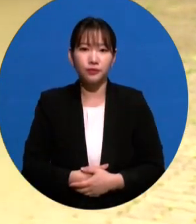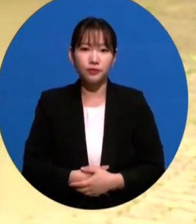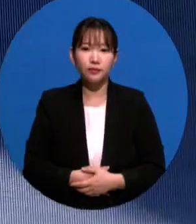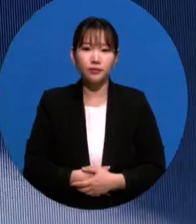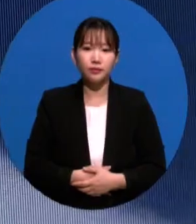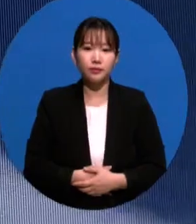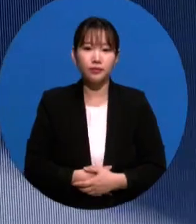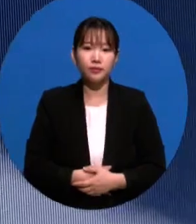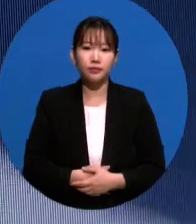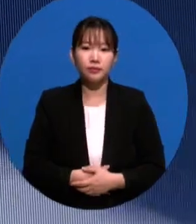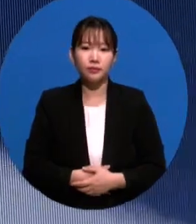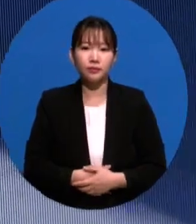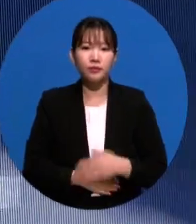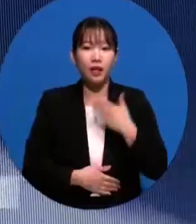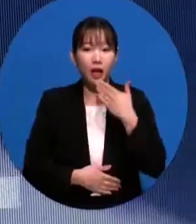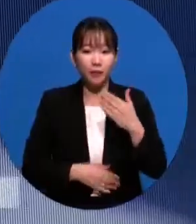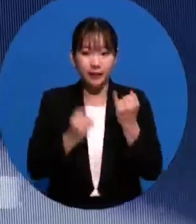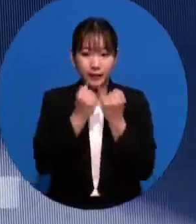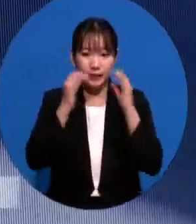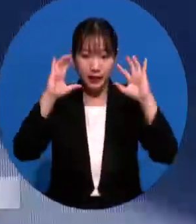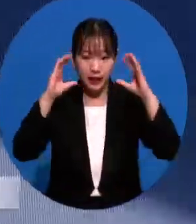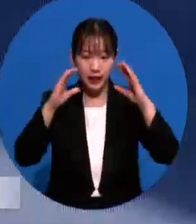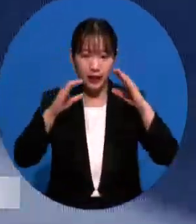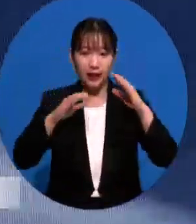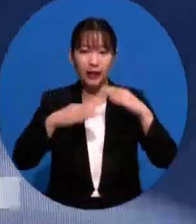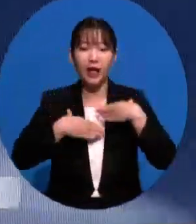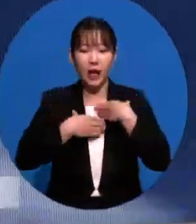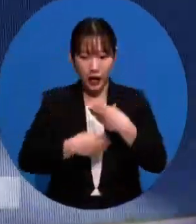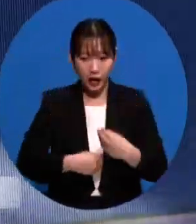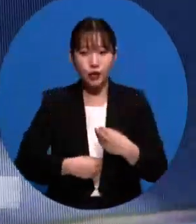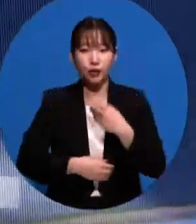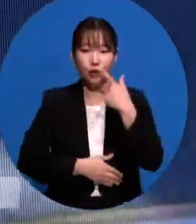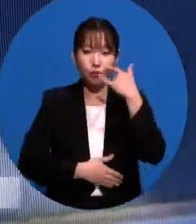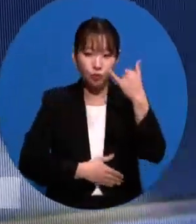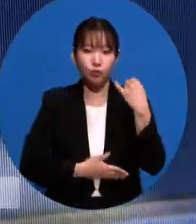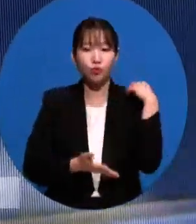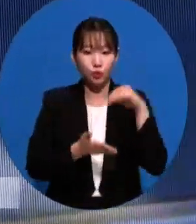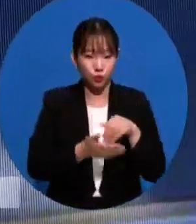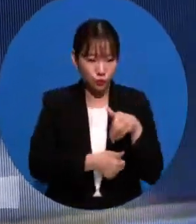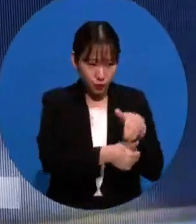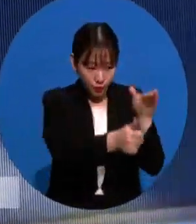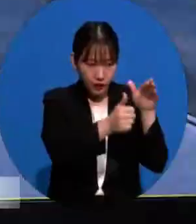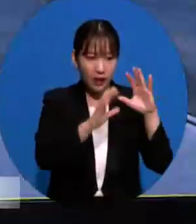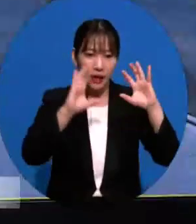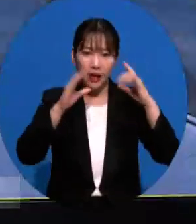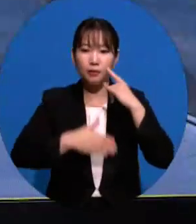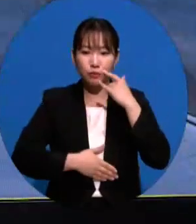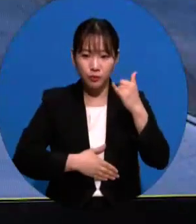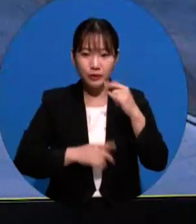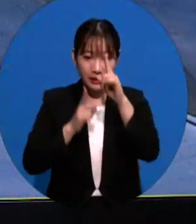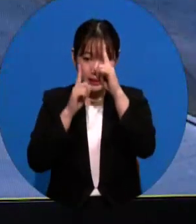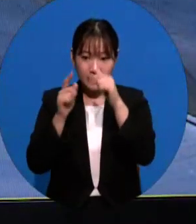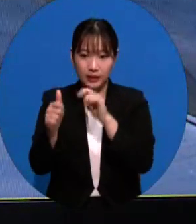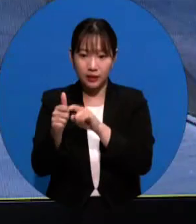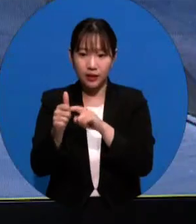거고. 9살 여자아이는 무사히 부모의 품으로 돌아갔고 아이의 부모는 이 씨에게